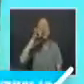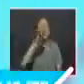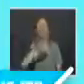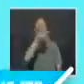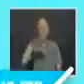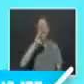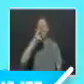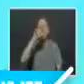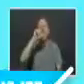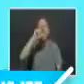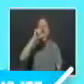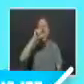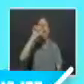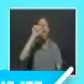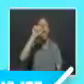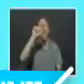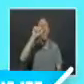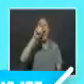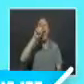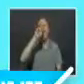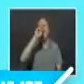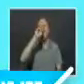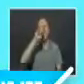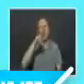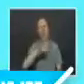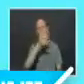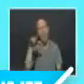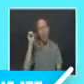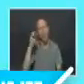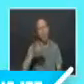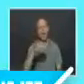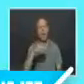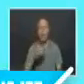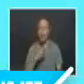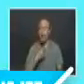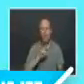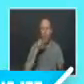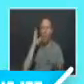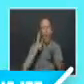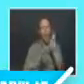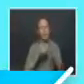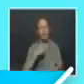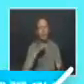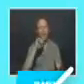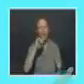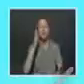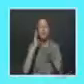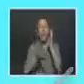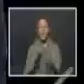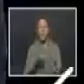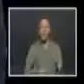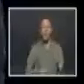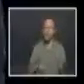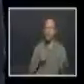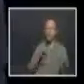ויגאל עמיר, כולם באו מימין, אנחנו לא אלימים, אנחנו לא רוצים אלימות. אני אגיד לך מה, אני